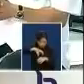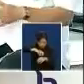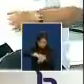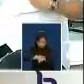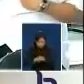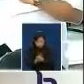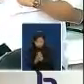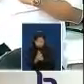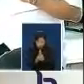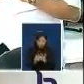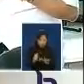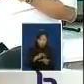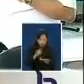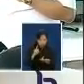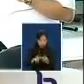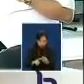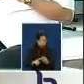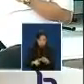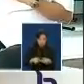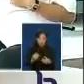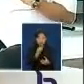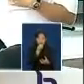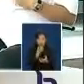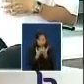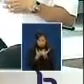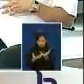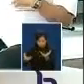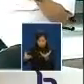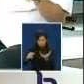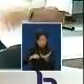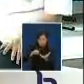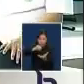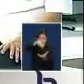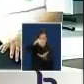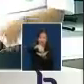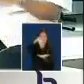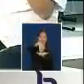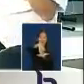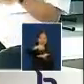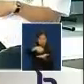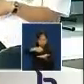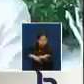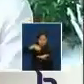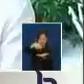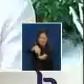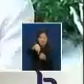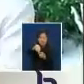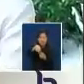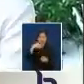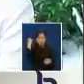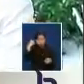นั่นคือทำให้มันติดเป็นนิสัยเป็นสันดานก็ได้นะสันดานก็เลยแบบนั้นเลยนะให้ติดเลยถ้